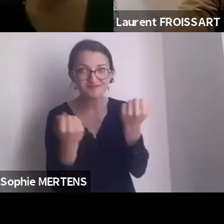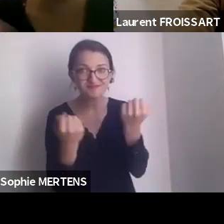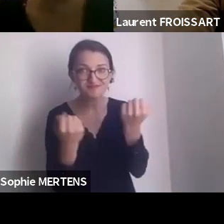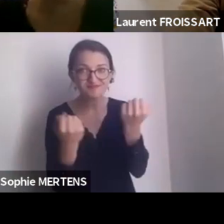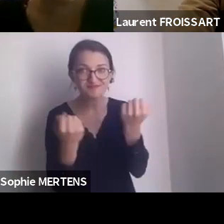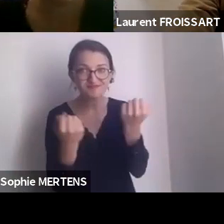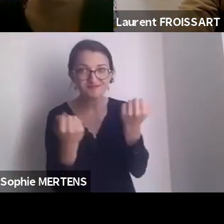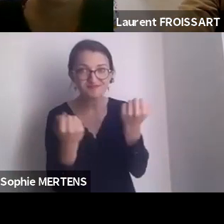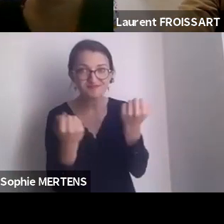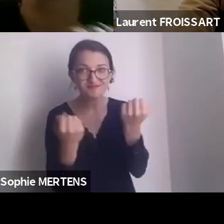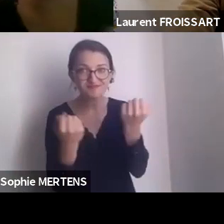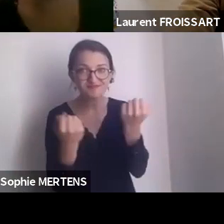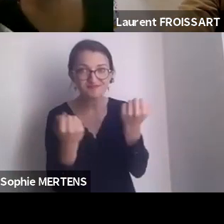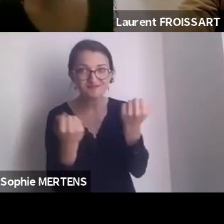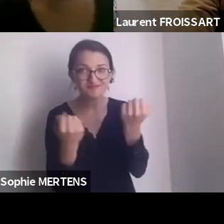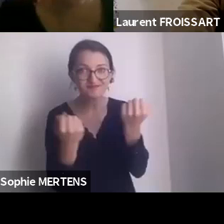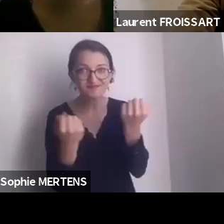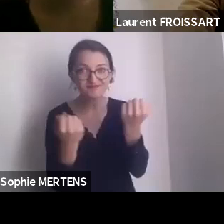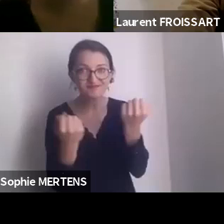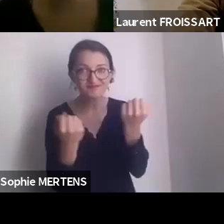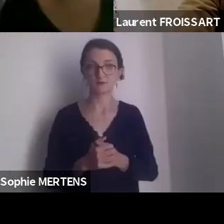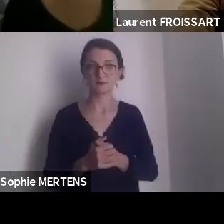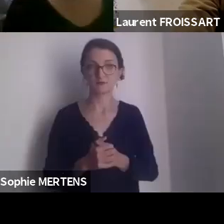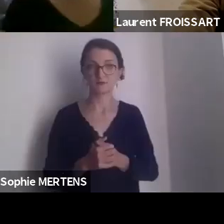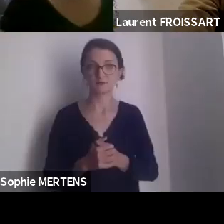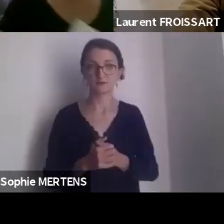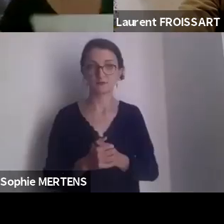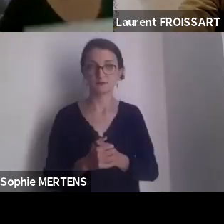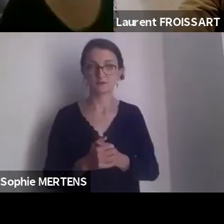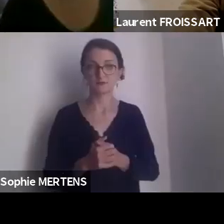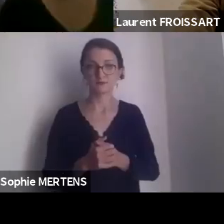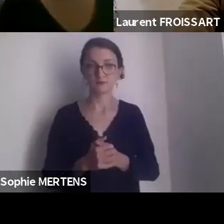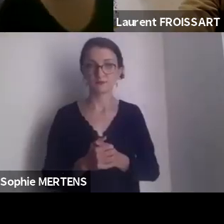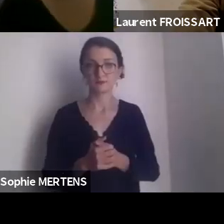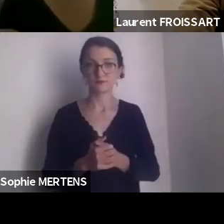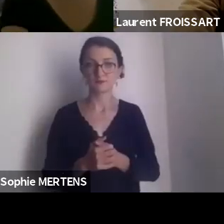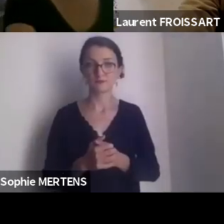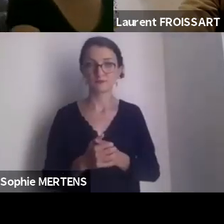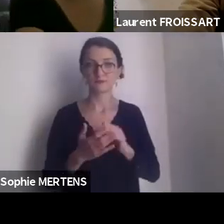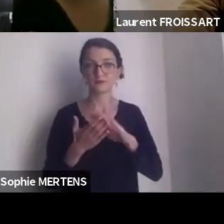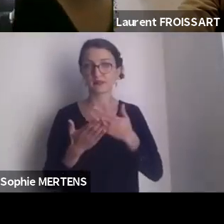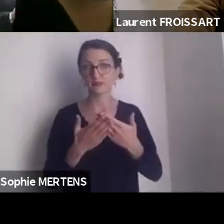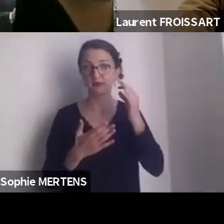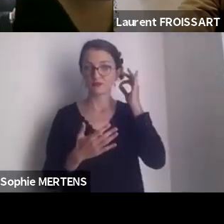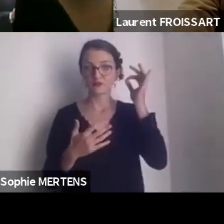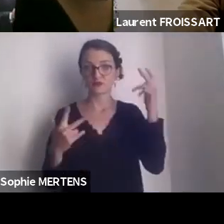avec beaucoup d'impatience. Et ma proposition, ce serait en réalité de se détacher de cet